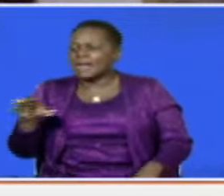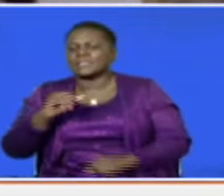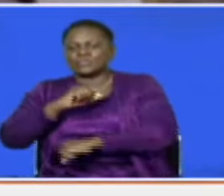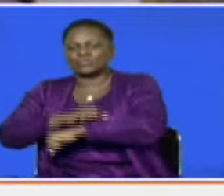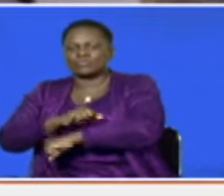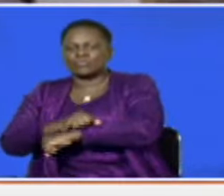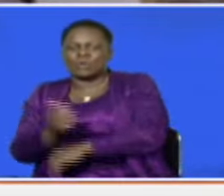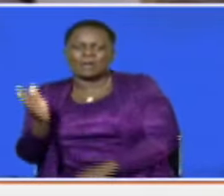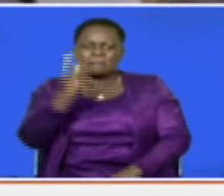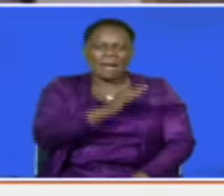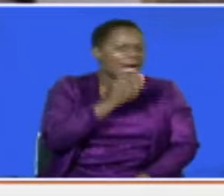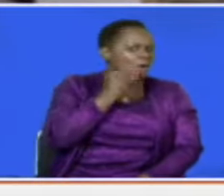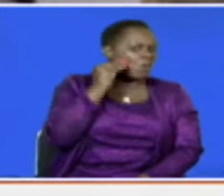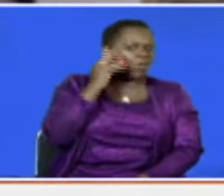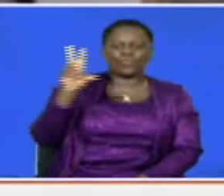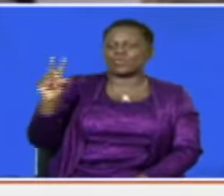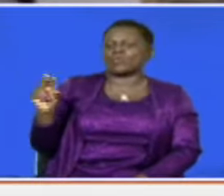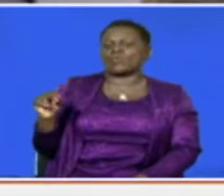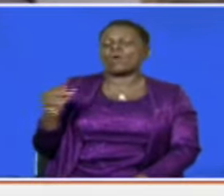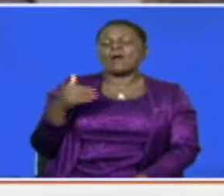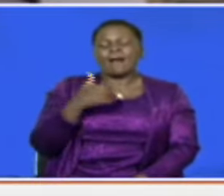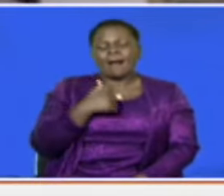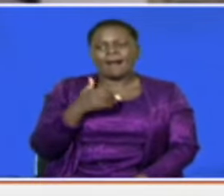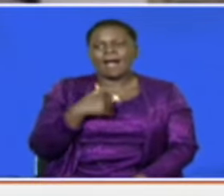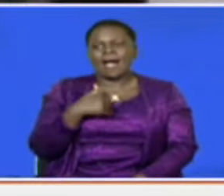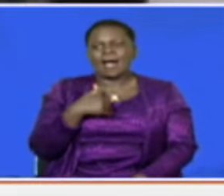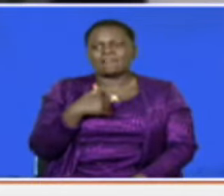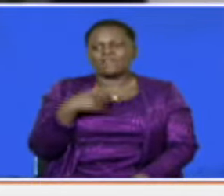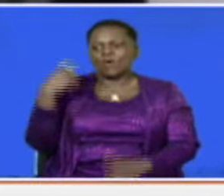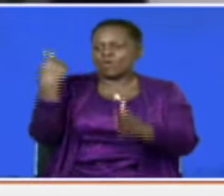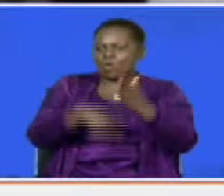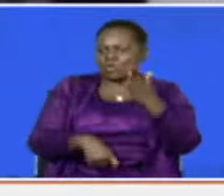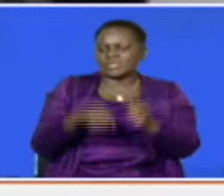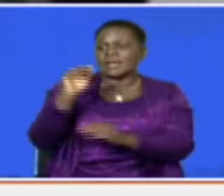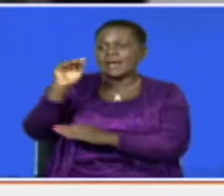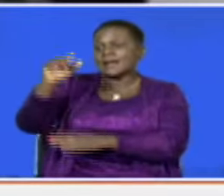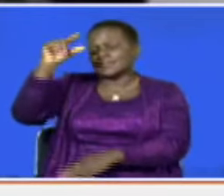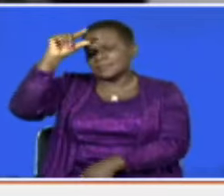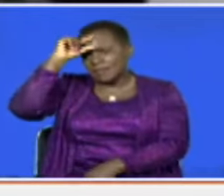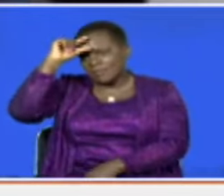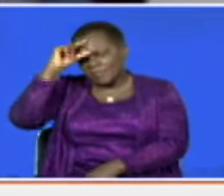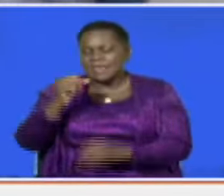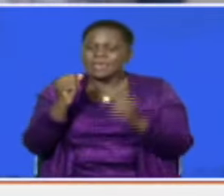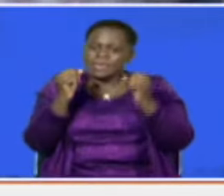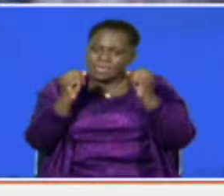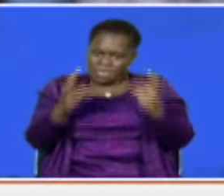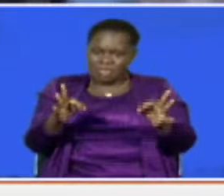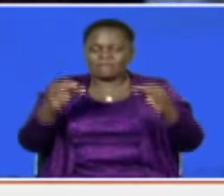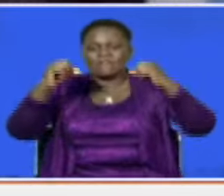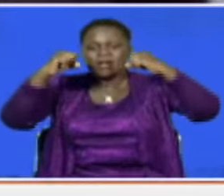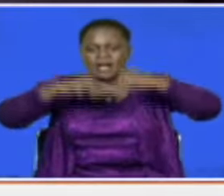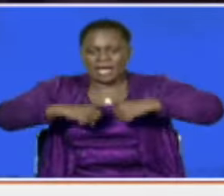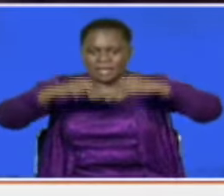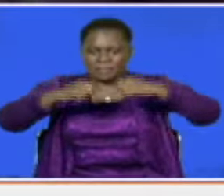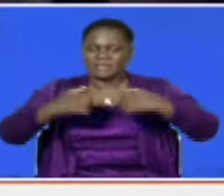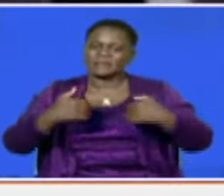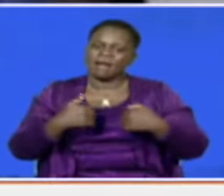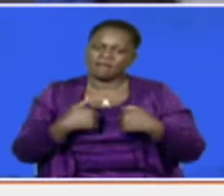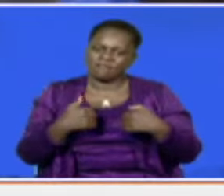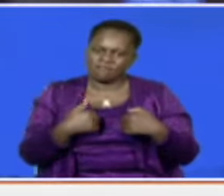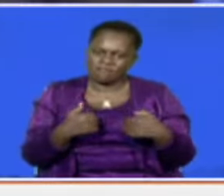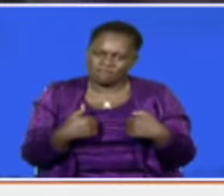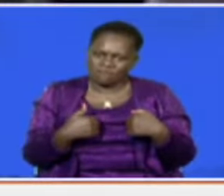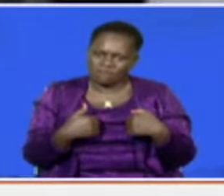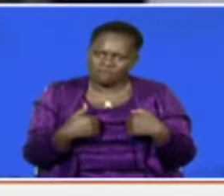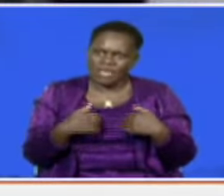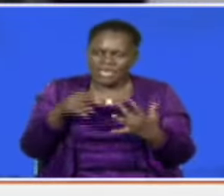kwenda shule na kurudisha, kwa sababu unajua kuna hii mambo ya expenditure. Tunaomba serikali kama kuna mkataba na makubaliano